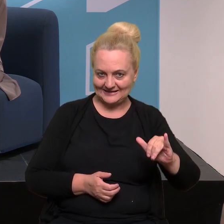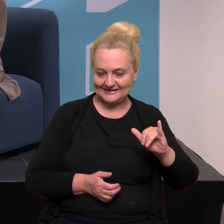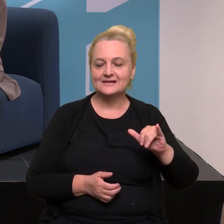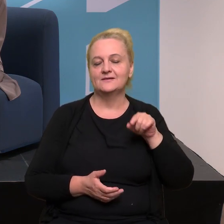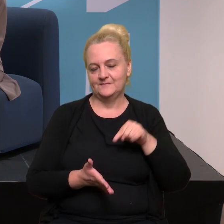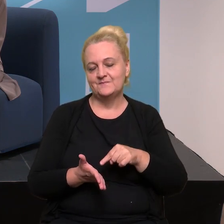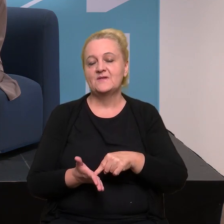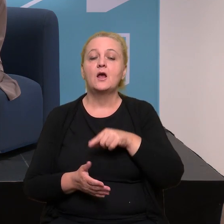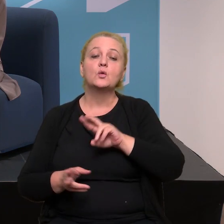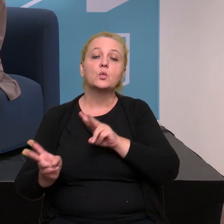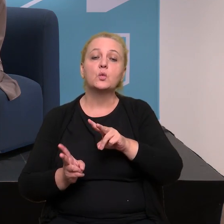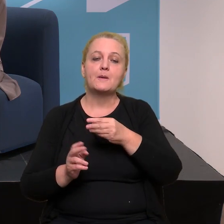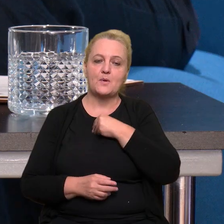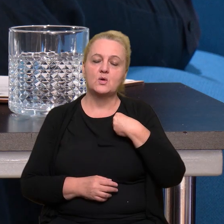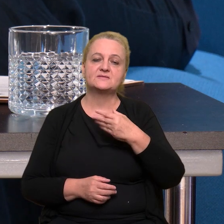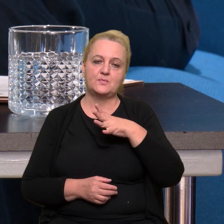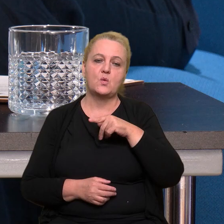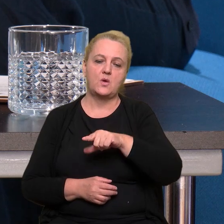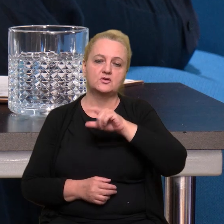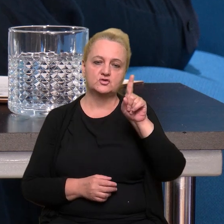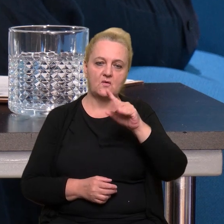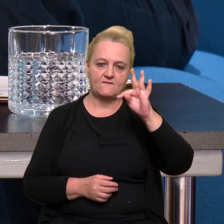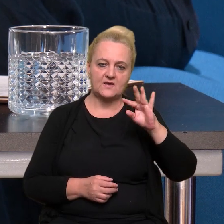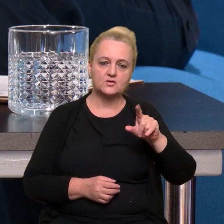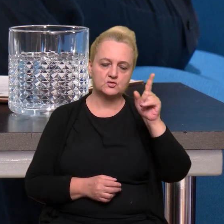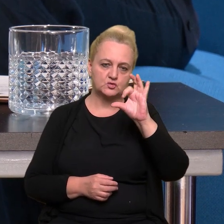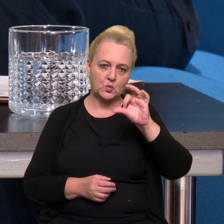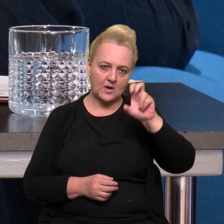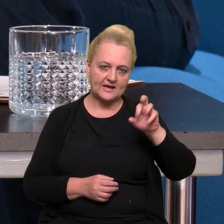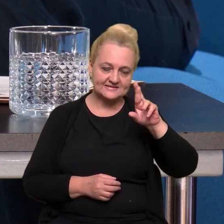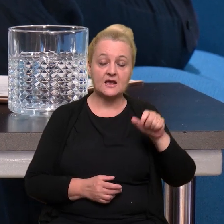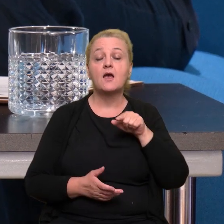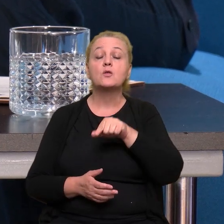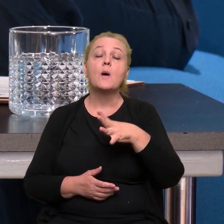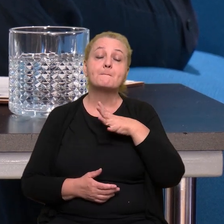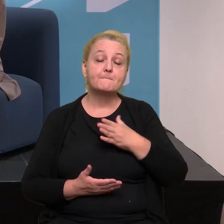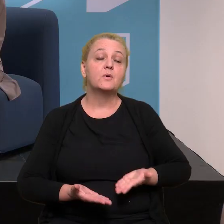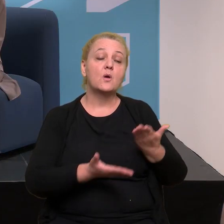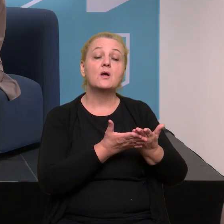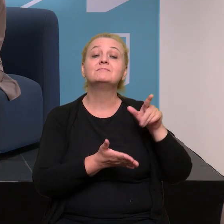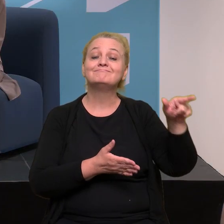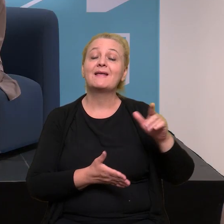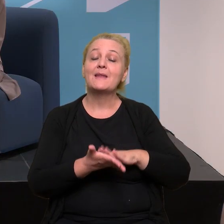to Czempionki. I ta książka była nominowana do bawarskiej nagrody Buchpreis